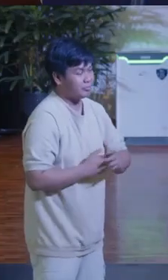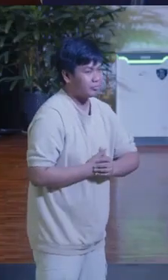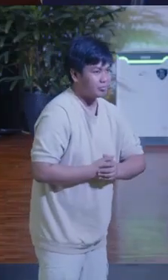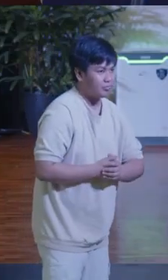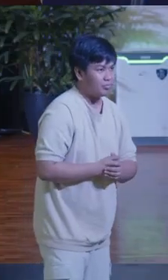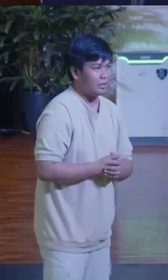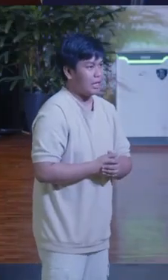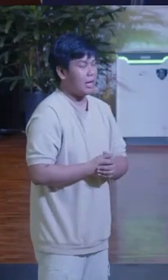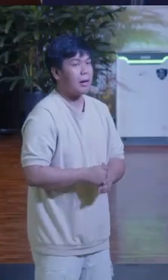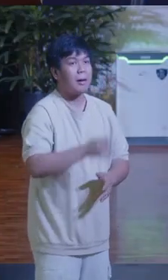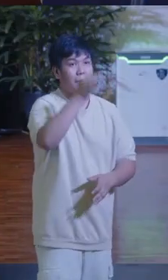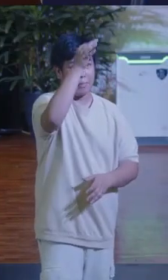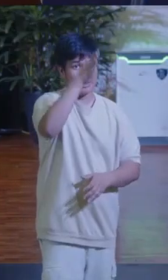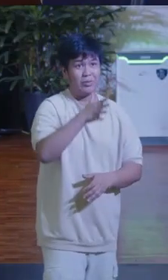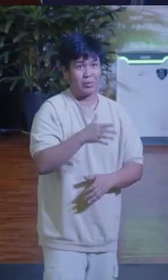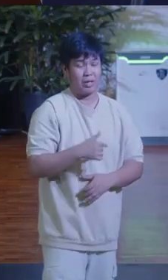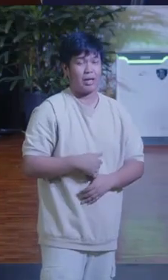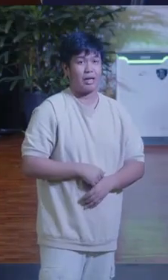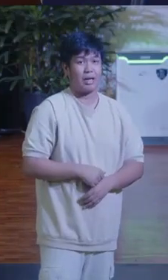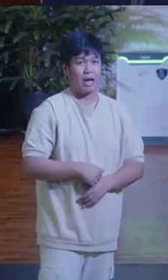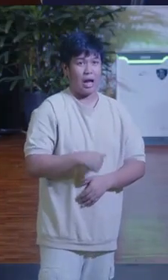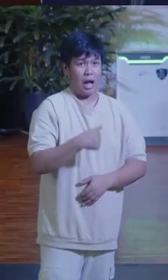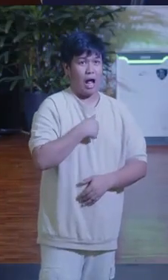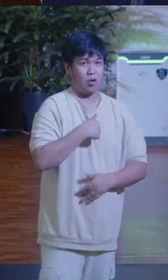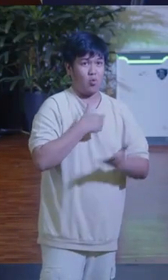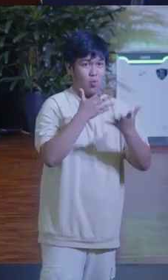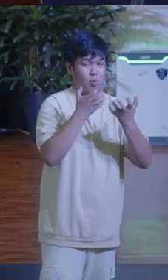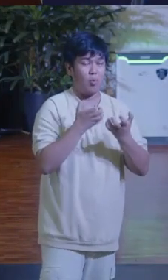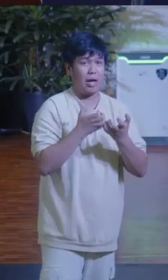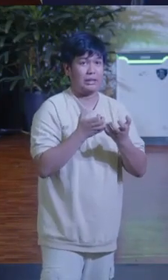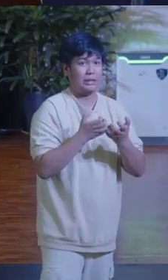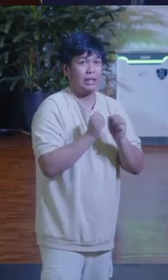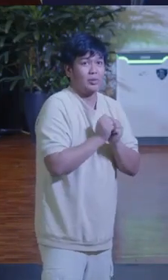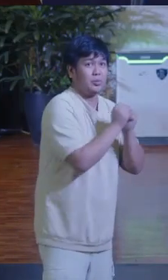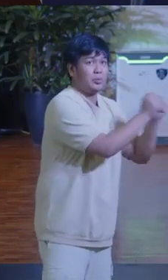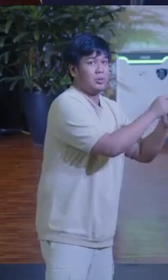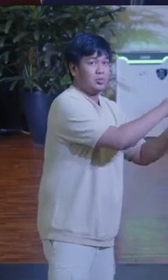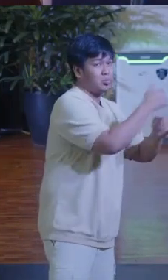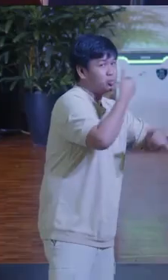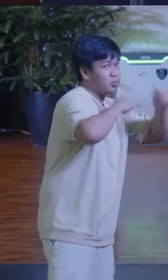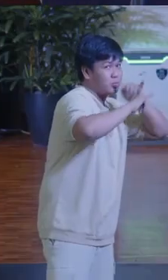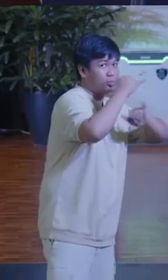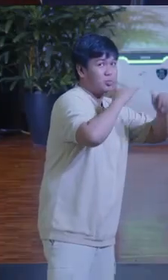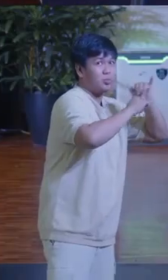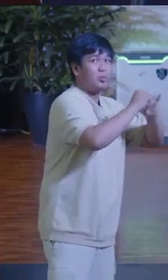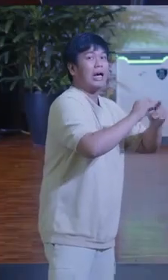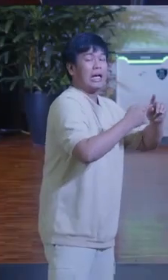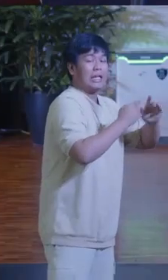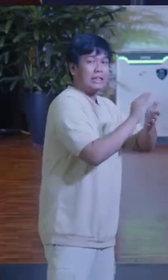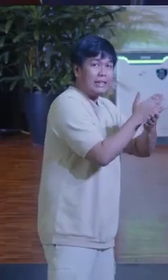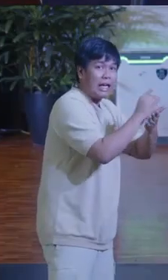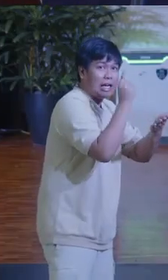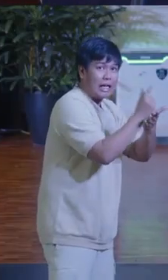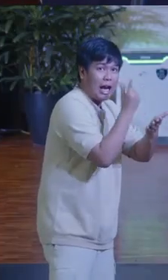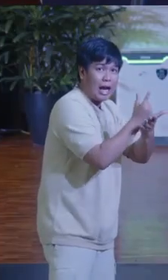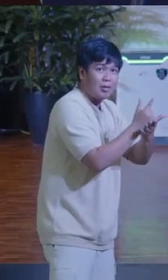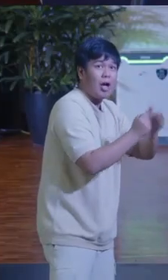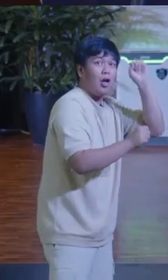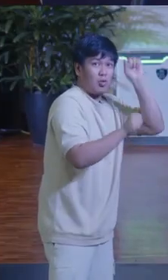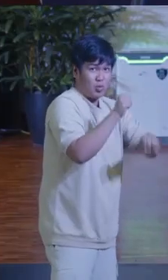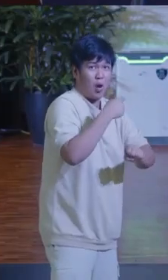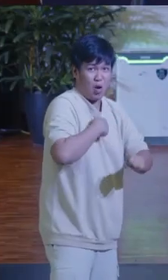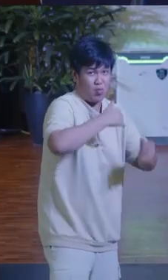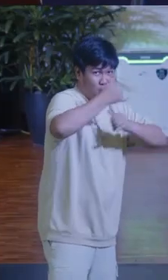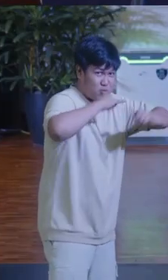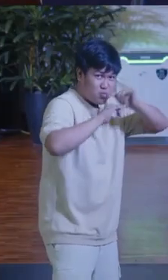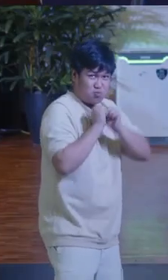sa pastor mo, pastor, gusto kong abutin yung mga kasama kong manginginom eh. So makikiinom muna